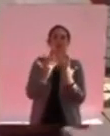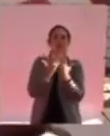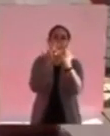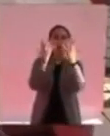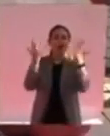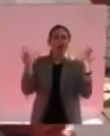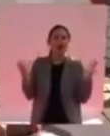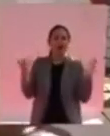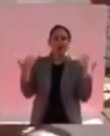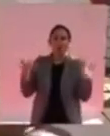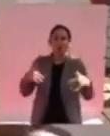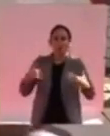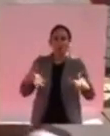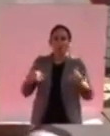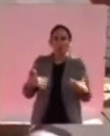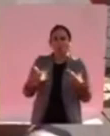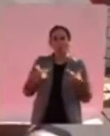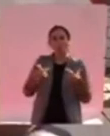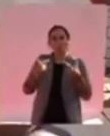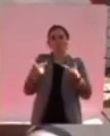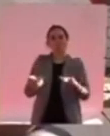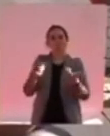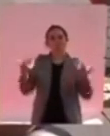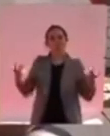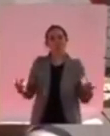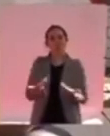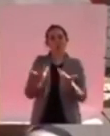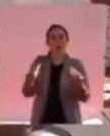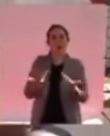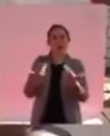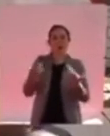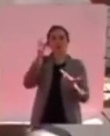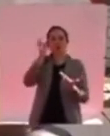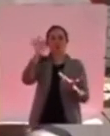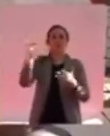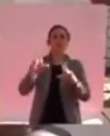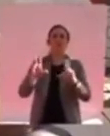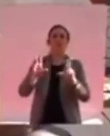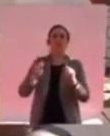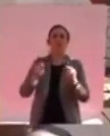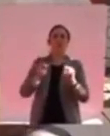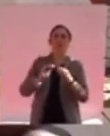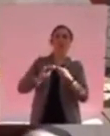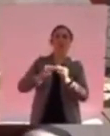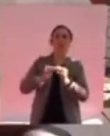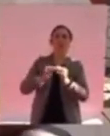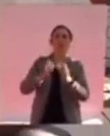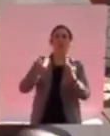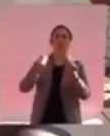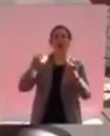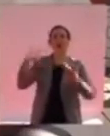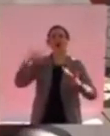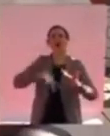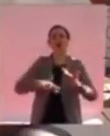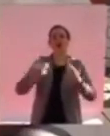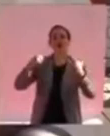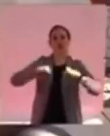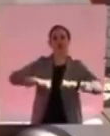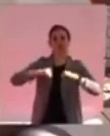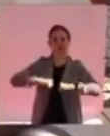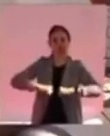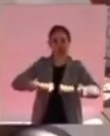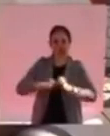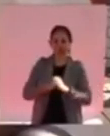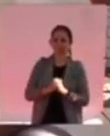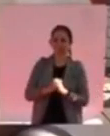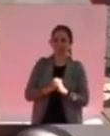vogliono dare per questo nuovo sistema socio sanitario ma ringraziamento più grande lo voglio fare a